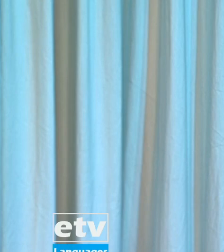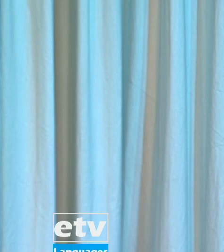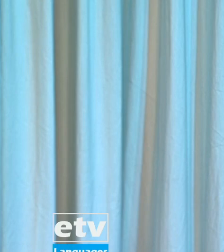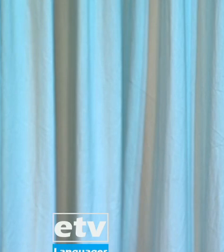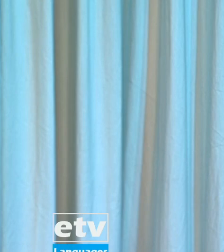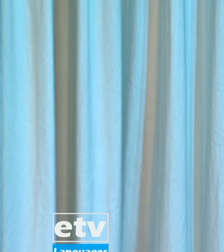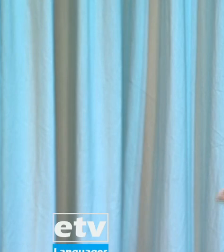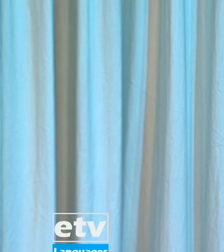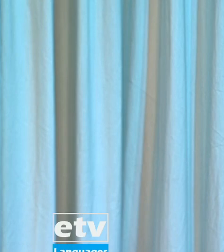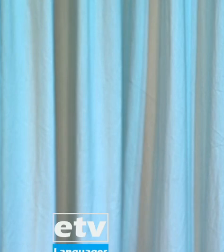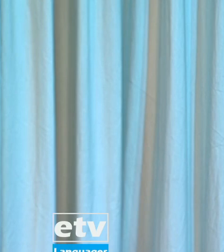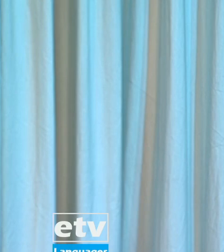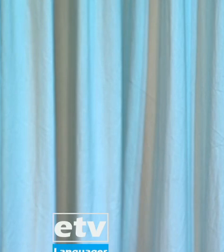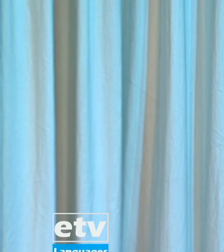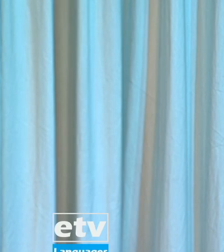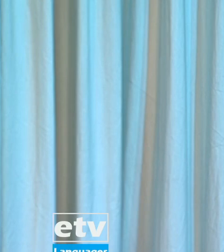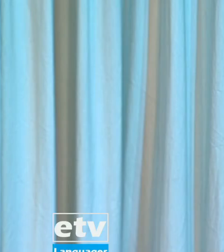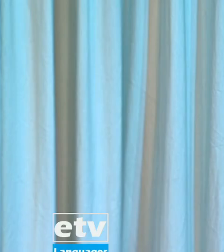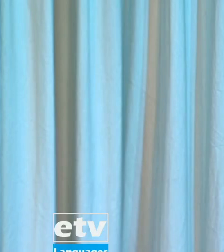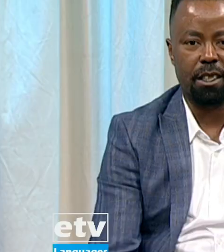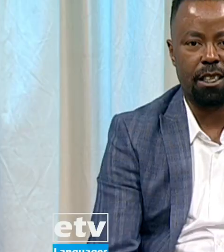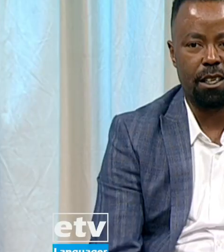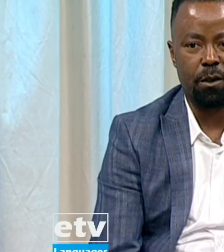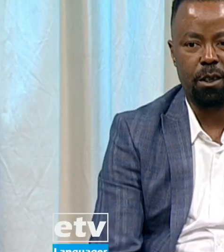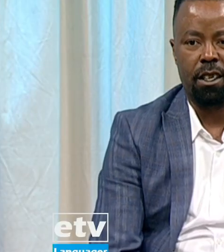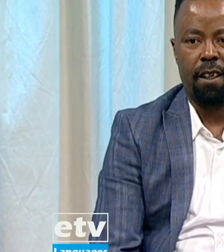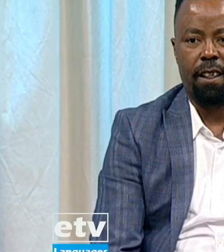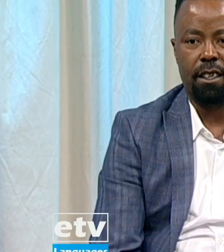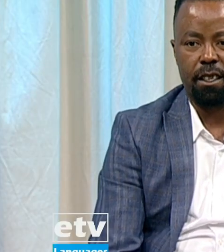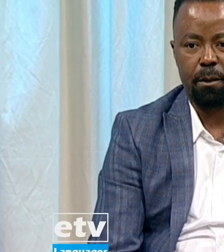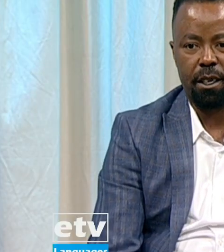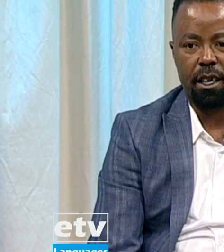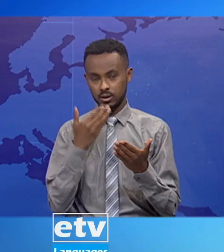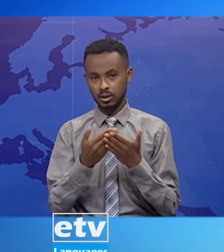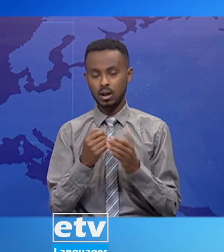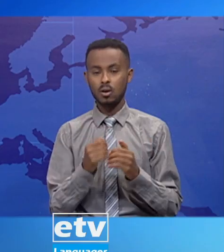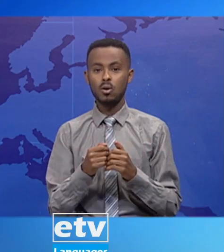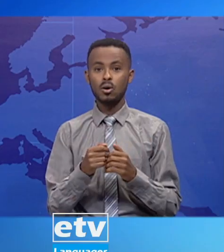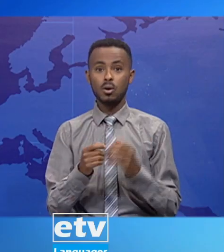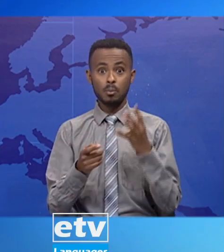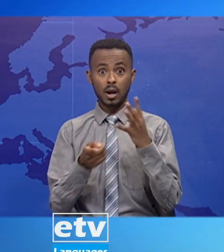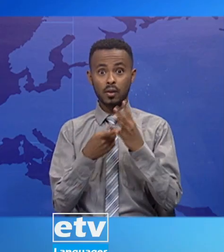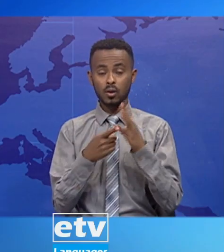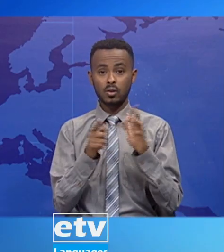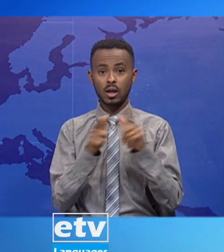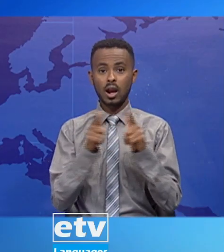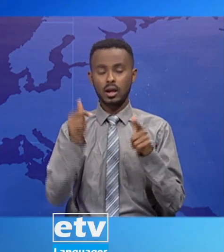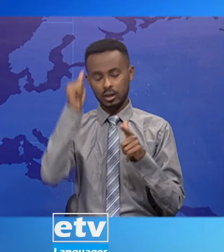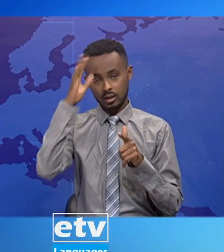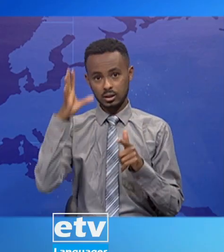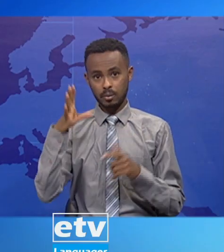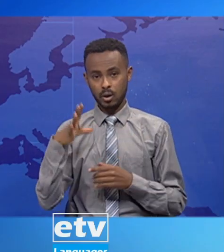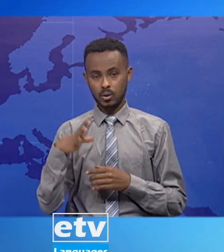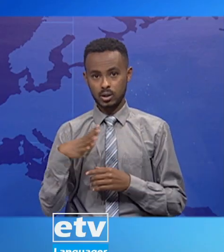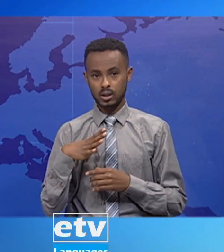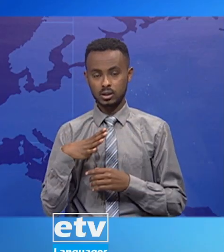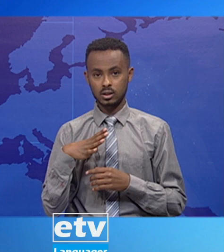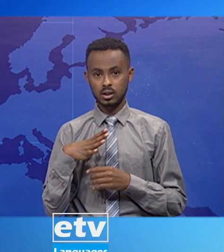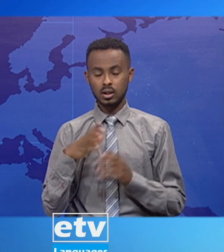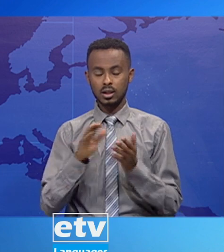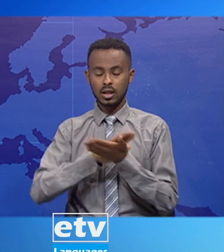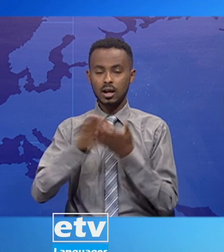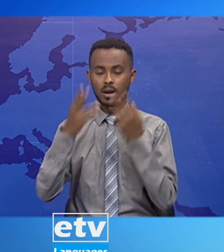ለሰጡ በማመስገን እንጨርስ። እሺ፣ አመሰግናለሁ። እንግዲህ በአራተኛው ታላቅነት ለሰባዊነት